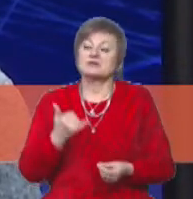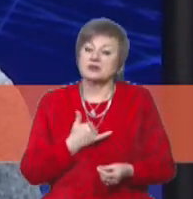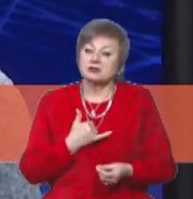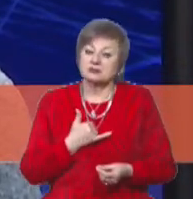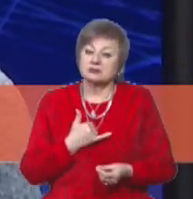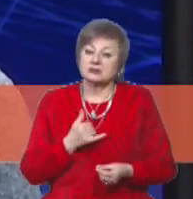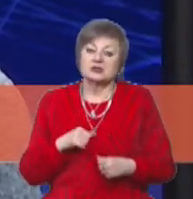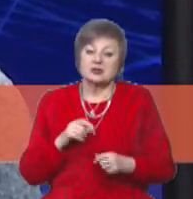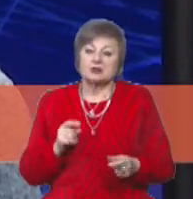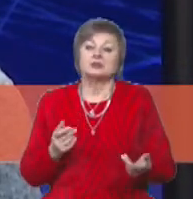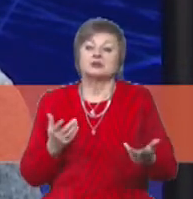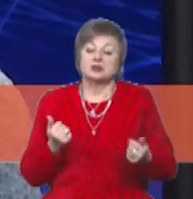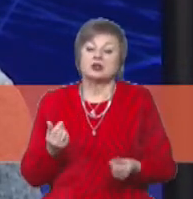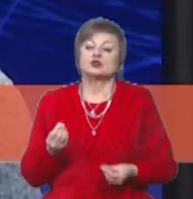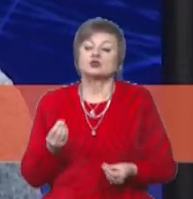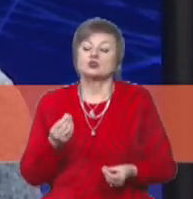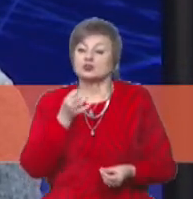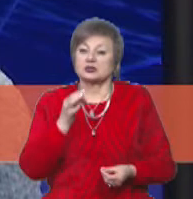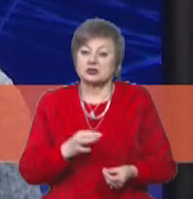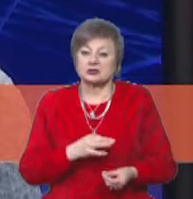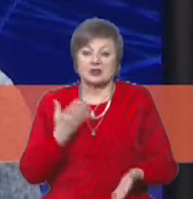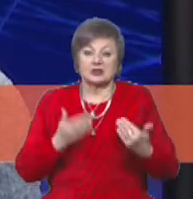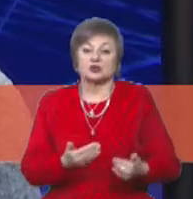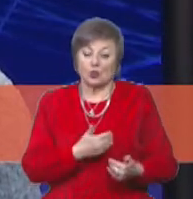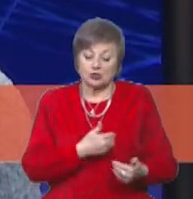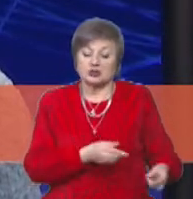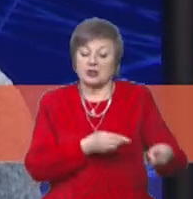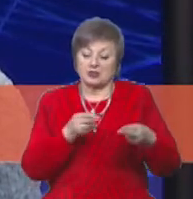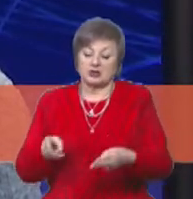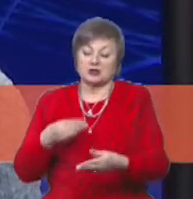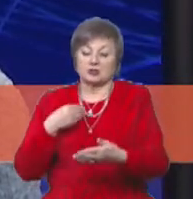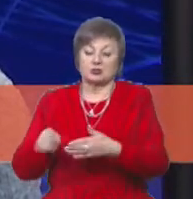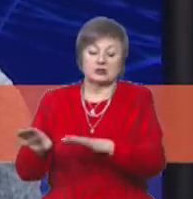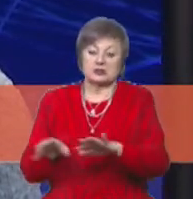там назвав суму, сказав, от сума, і якщо хочете, приїжджайте.